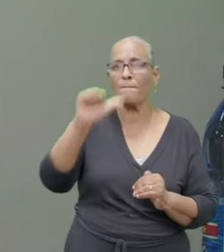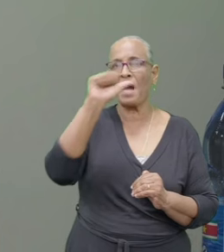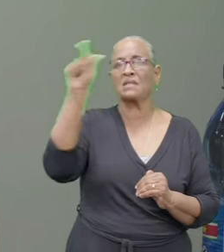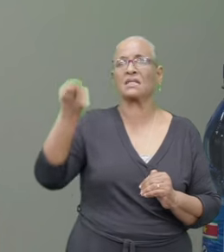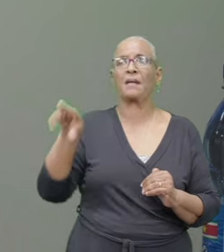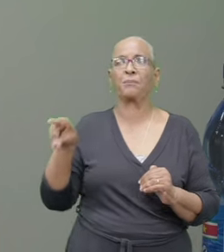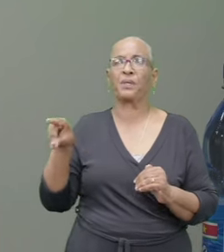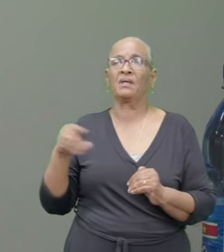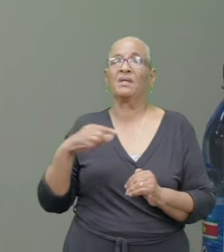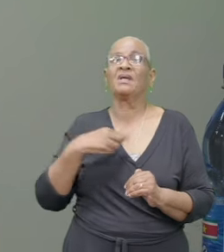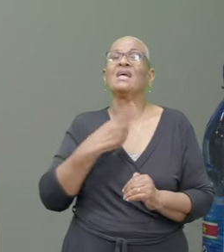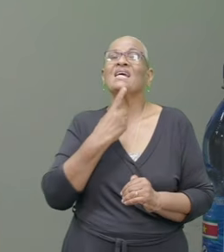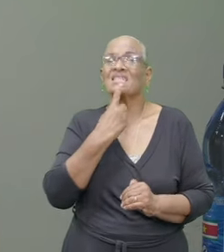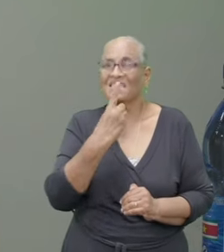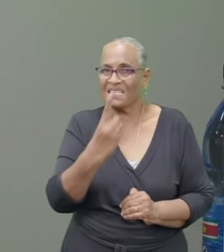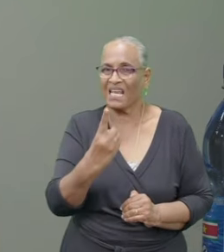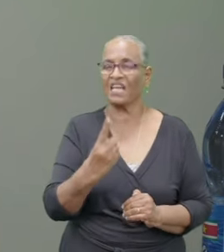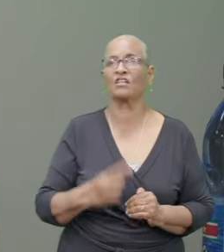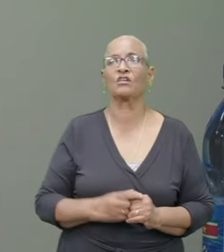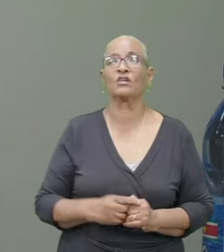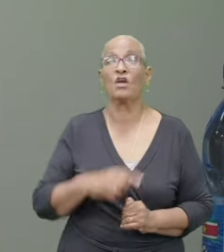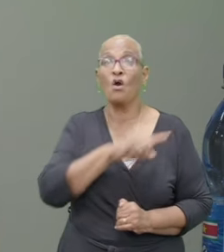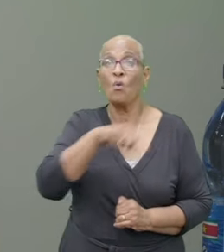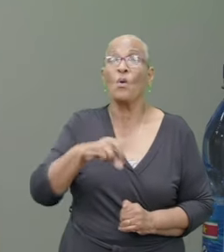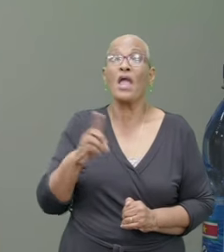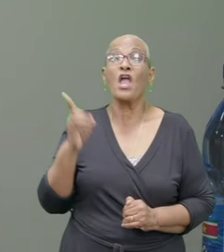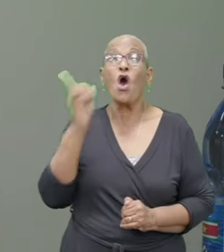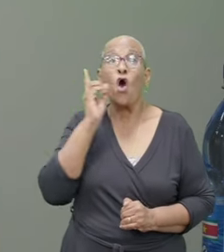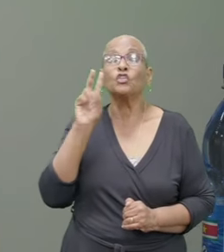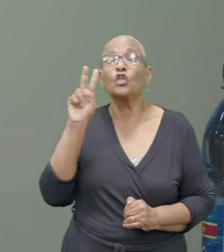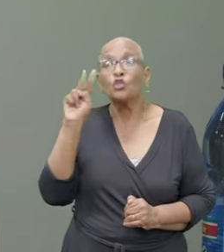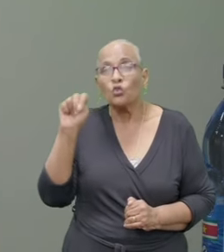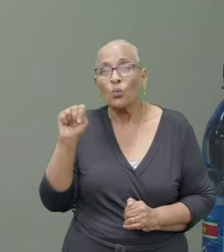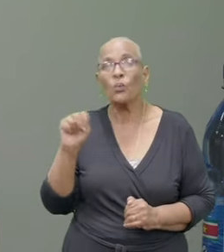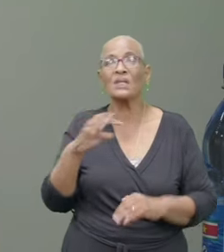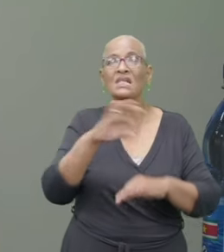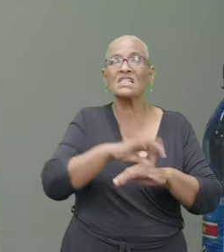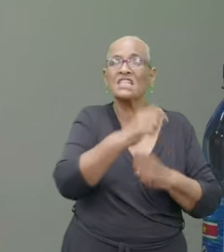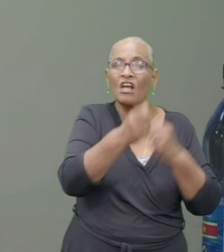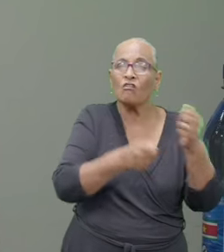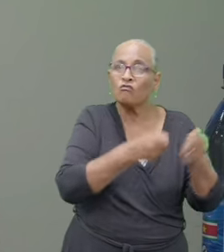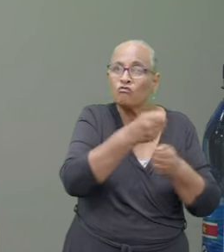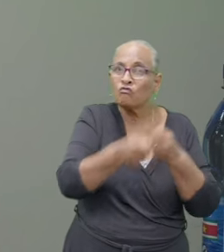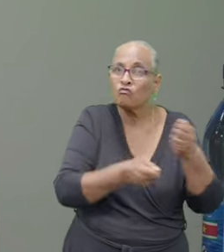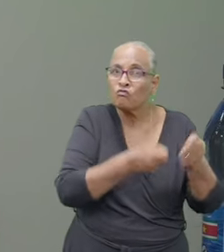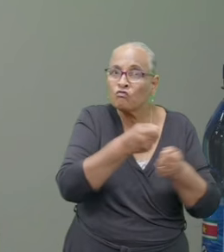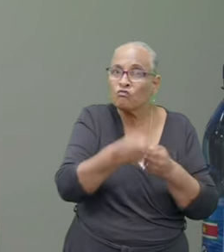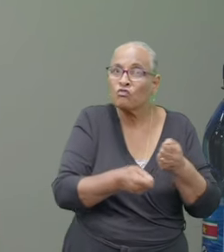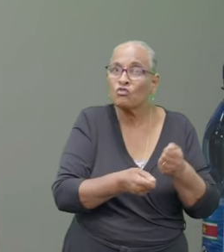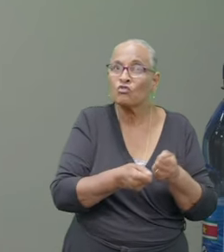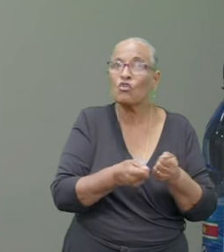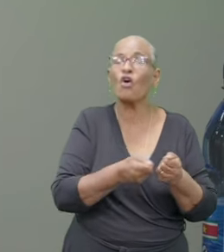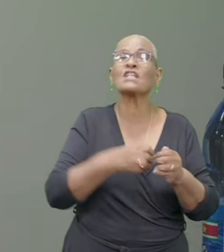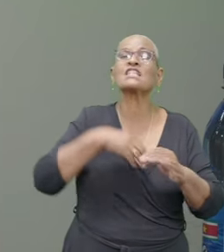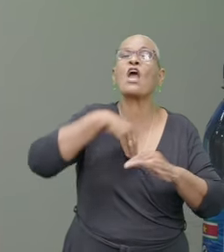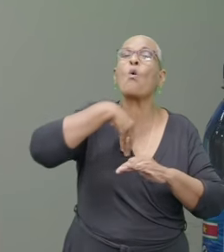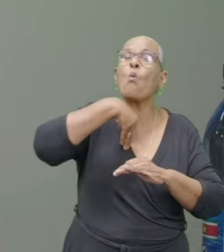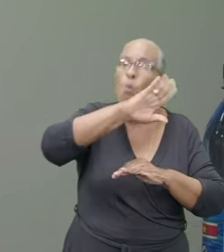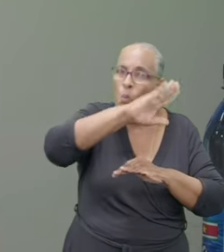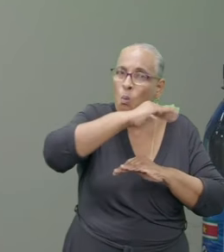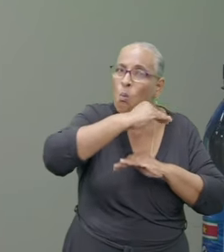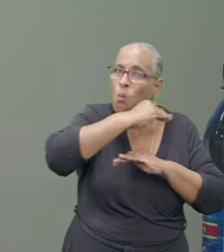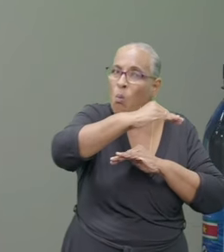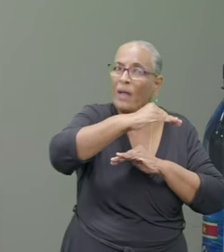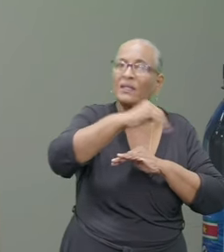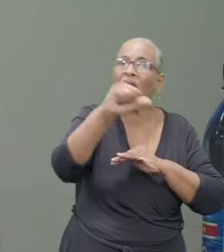Ik heb het net gezegd, we hebben een tekort aan, absoluut tekort, 120 verpleegkundigen. We hebben een oproep geplaatst. Binnen